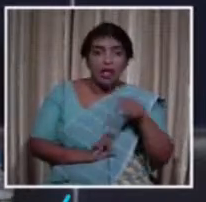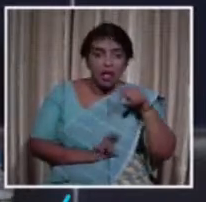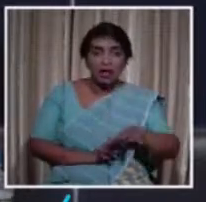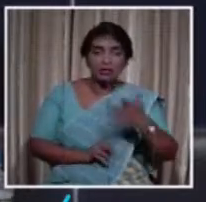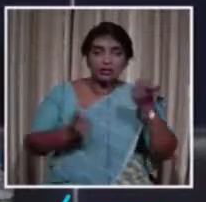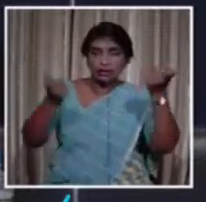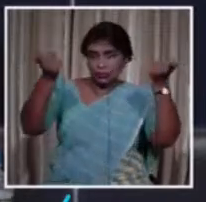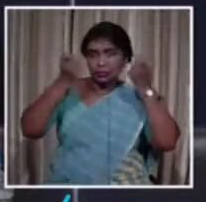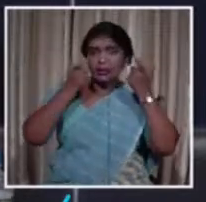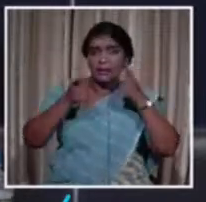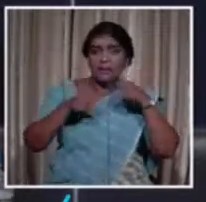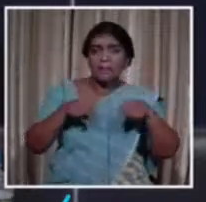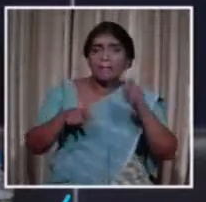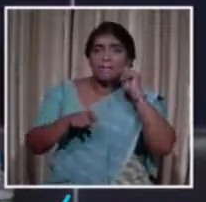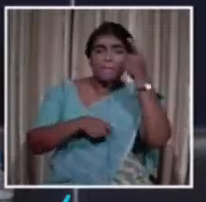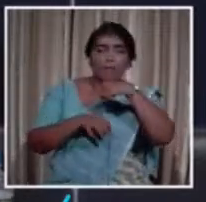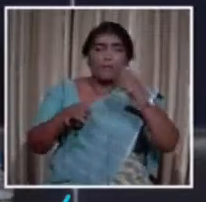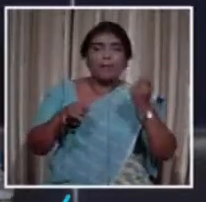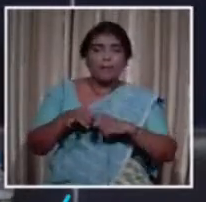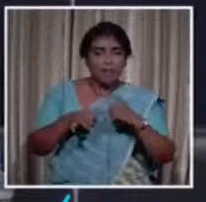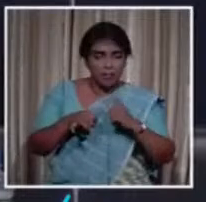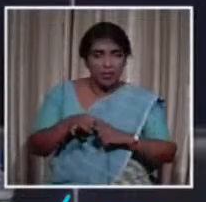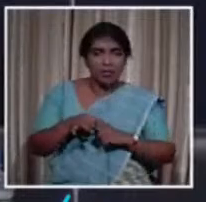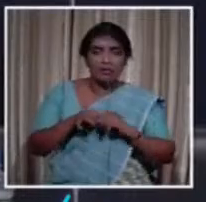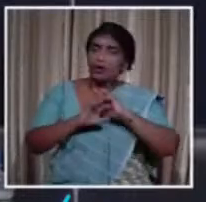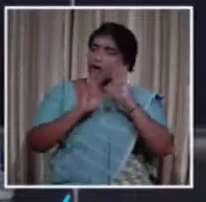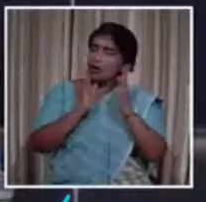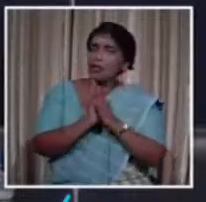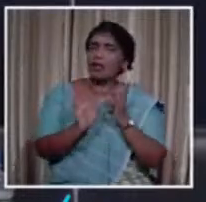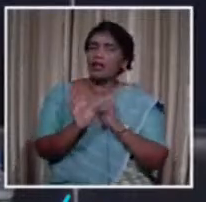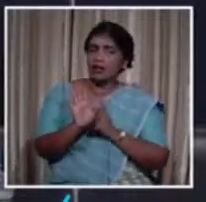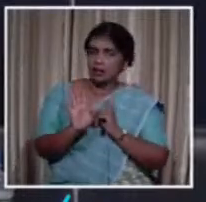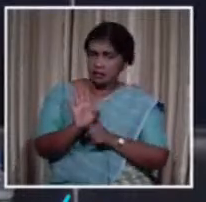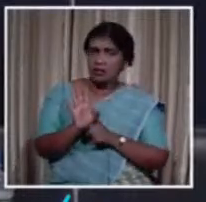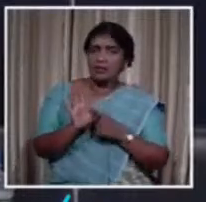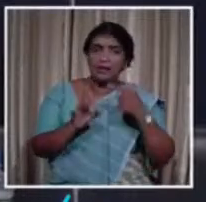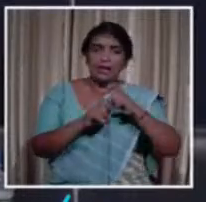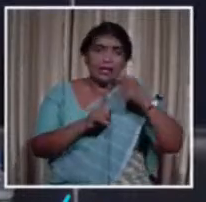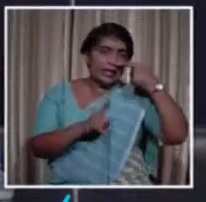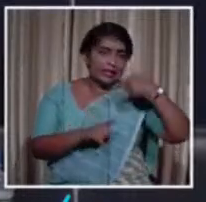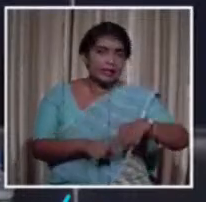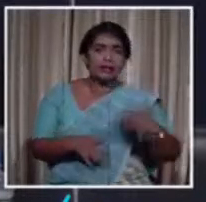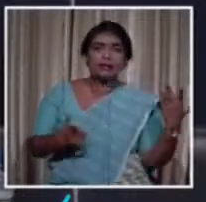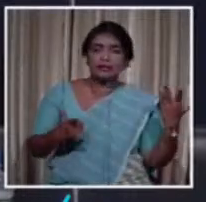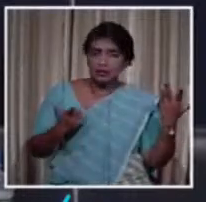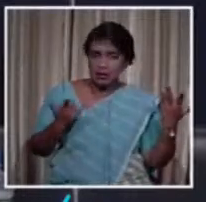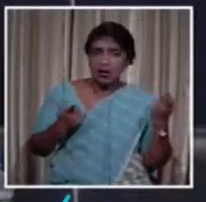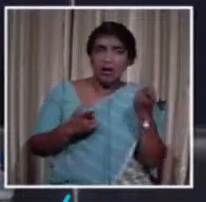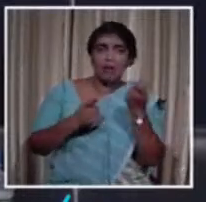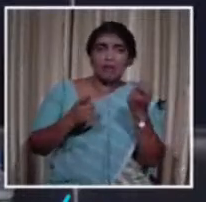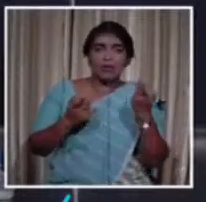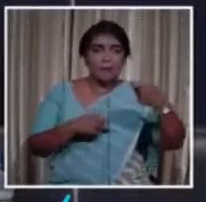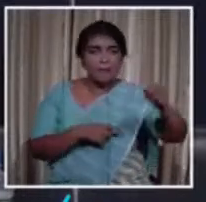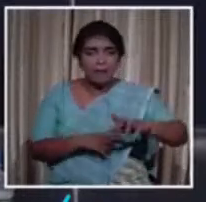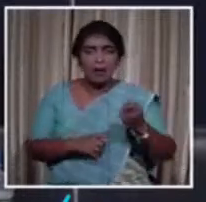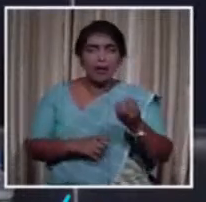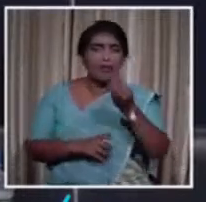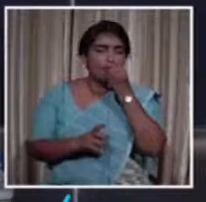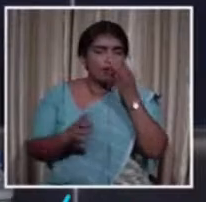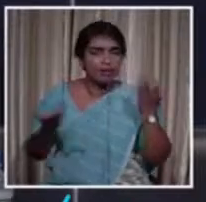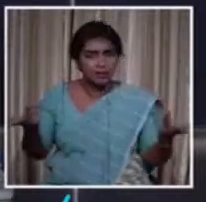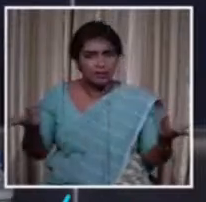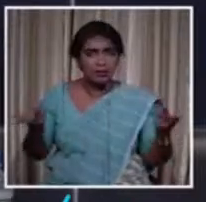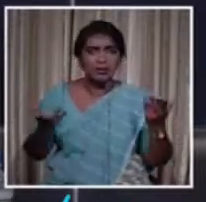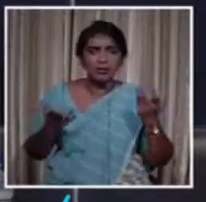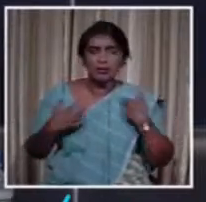බලාගෙන ඉන්නේ මොකද්ද මිනිස්සුගේ ප්‍රශ්න අපි එන හැම තැනම ඩීසල් නැහැ ගන්න මුදල් නැහැ ආහාර නැහැ